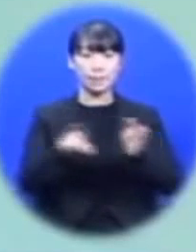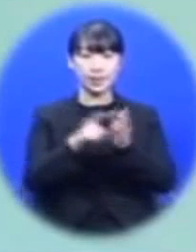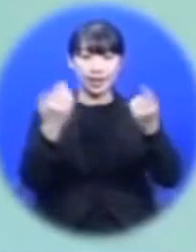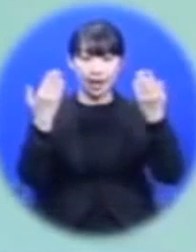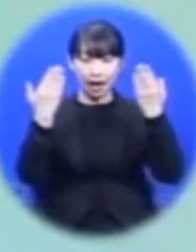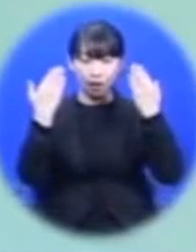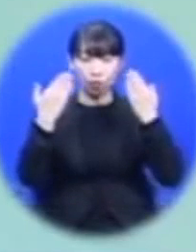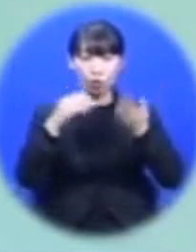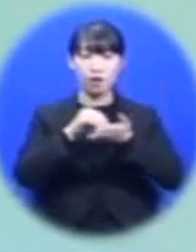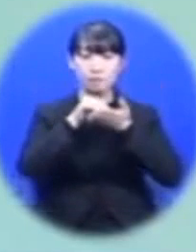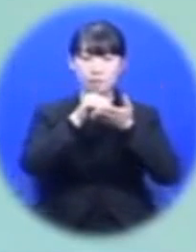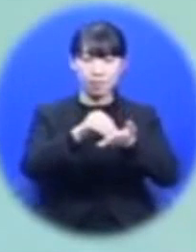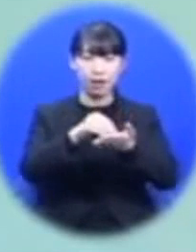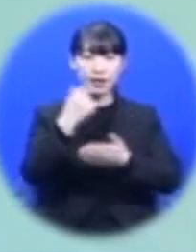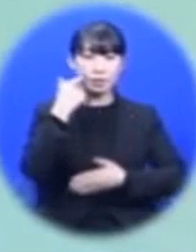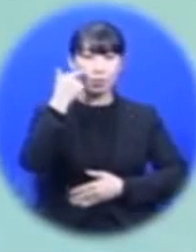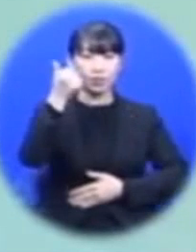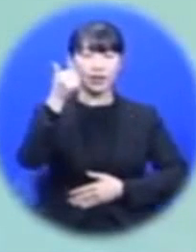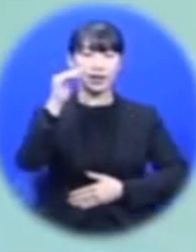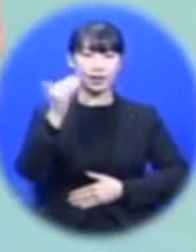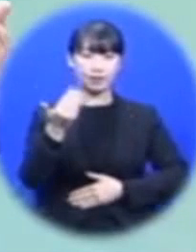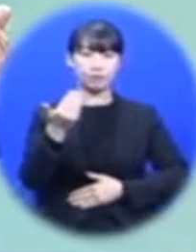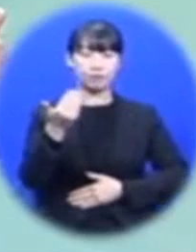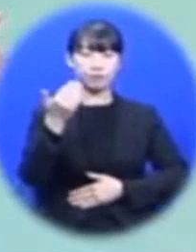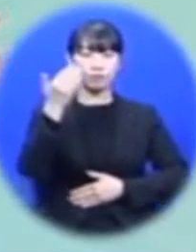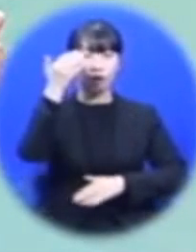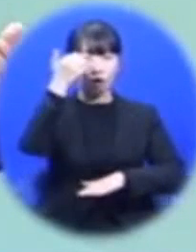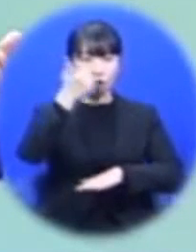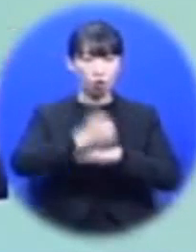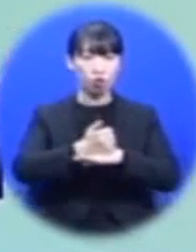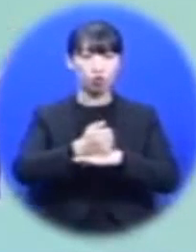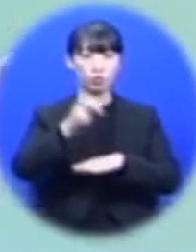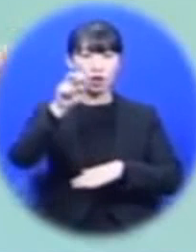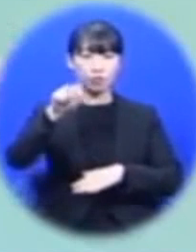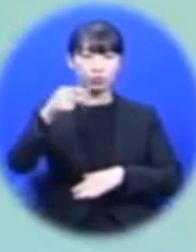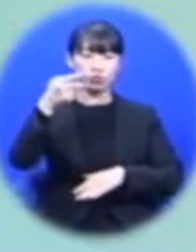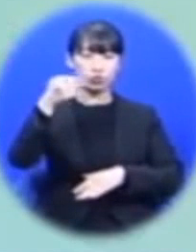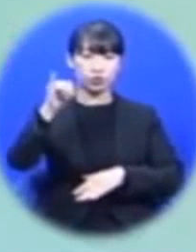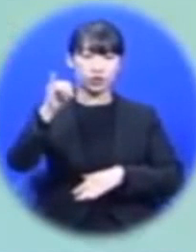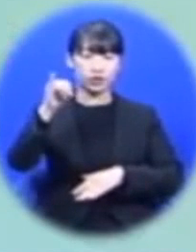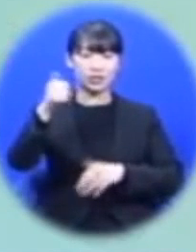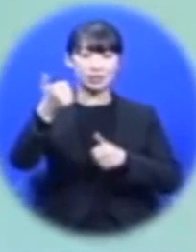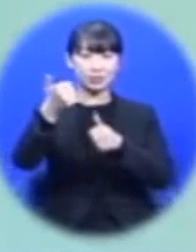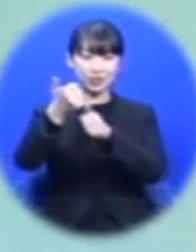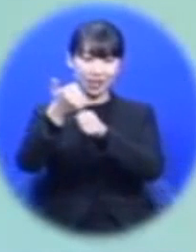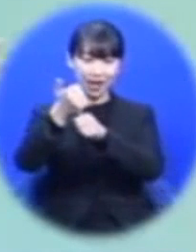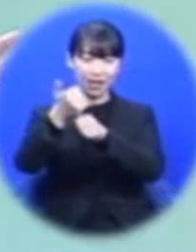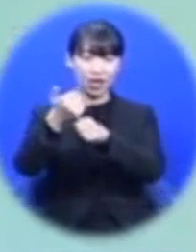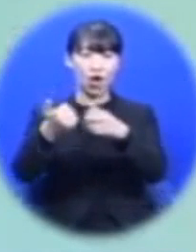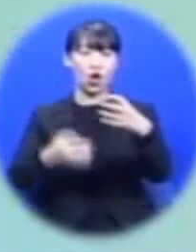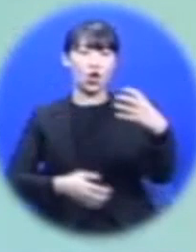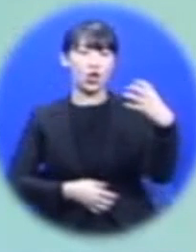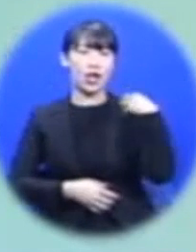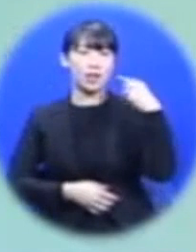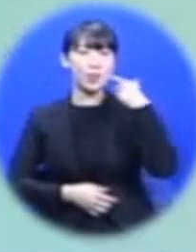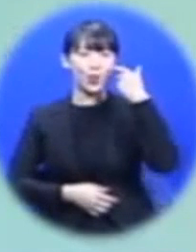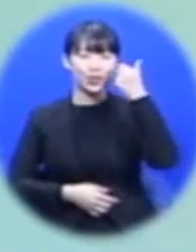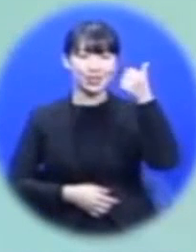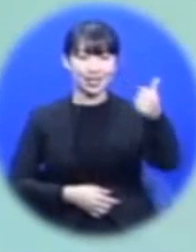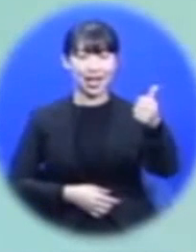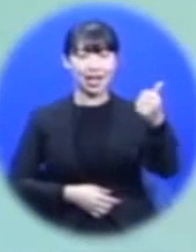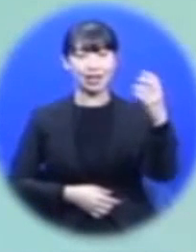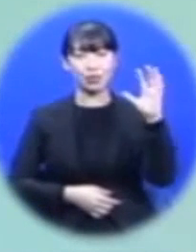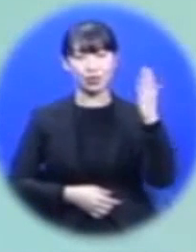목사가 되고 나중에 무디를이어서 무디 교회에 담임 목사가 됩니다 한국에도 왔었죠